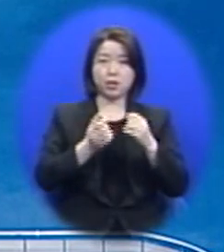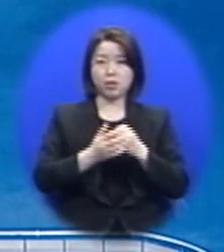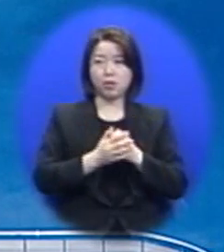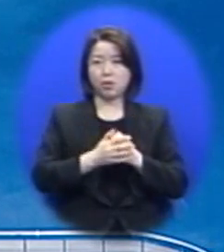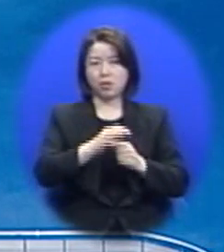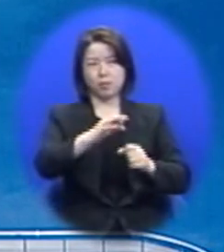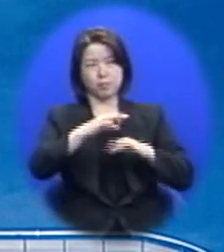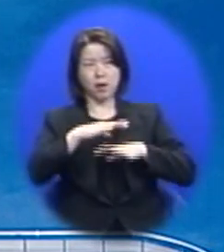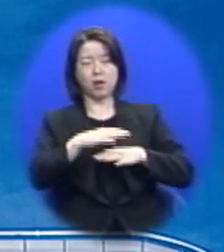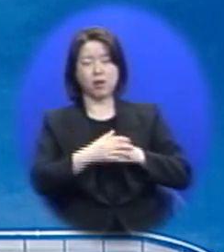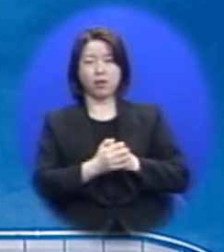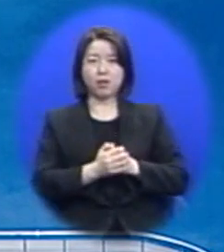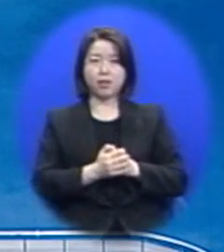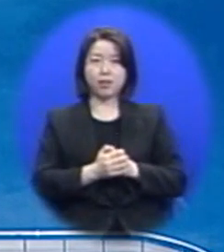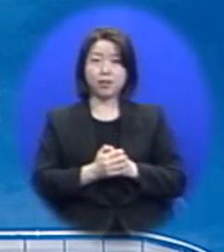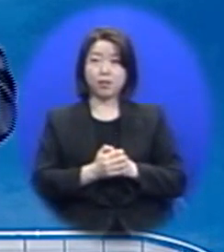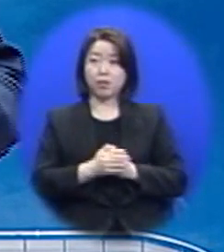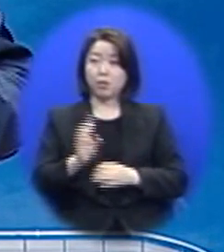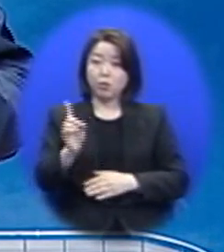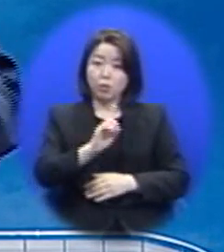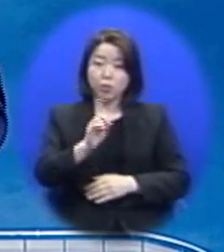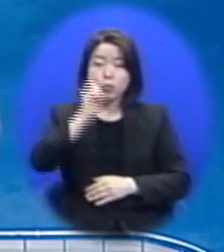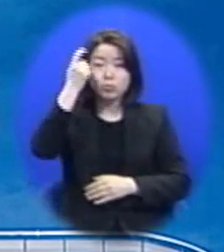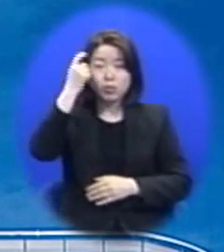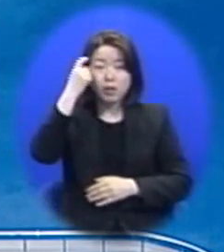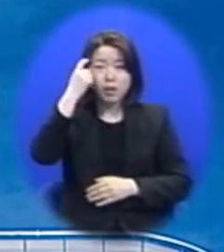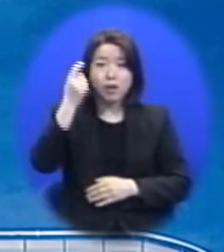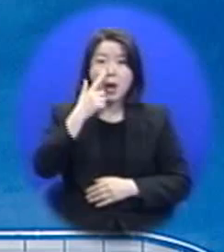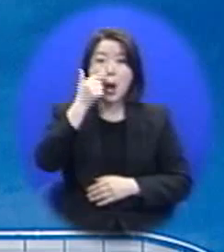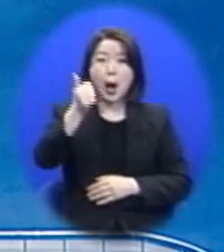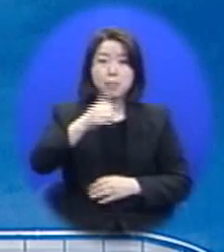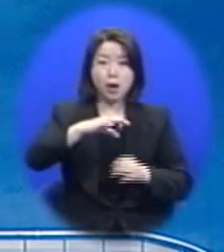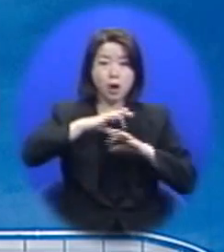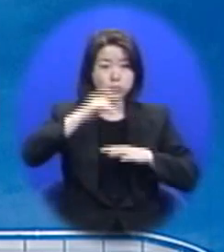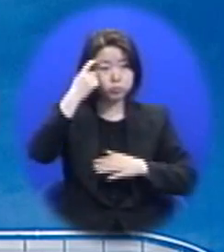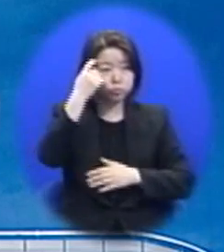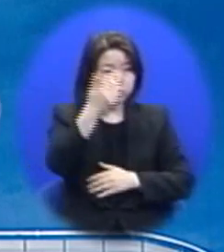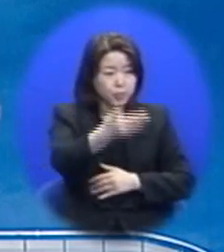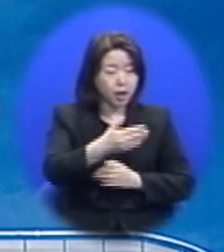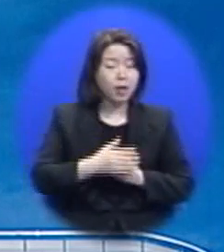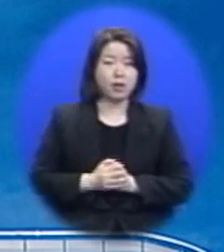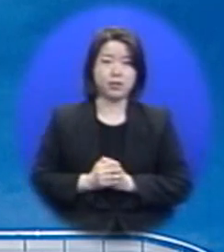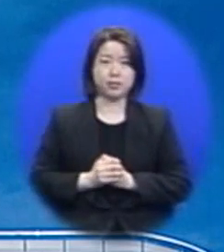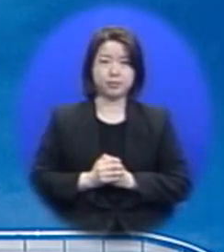깜짝 놀랐어요. 아니 도대체 왜 아빠가 그렇게 무서우냐.